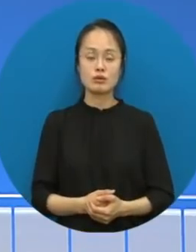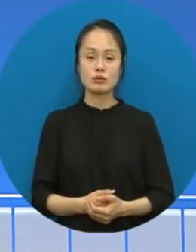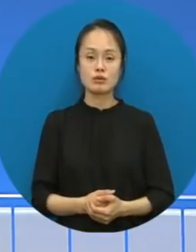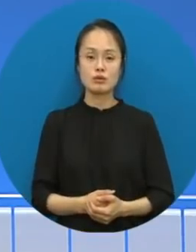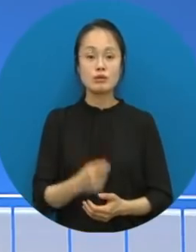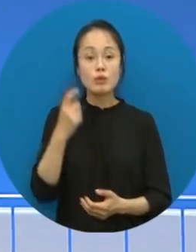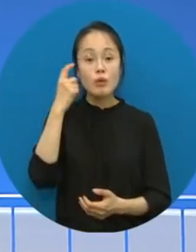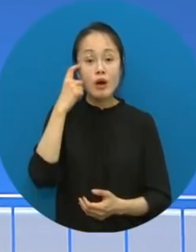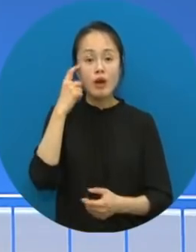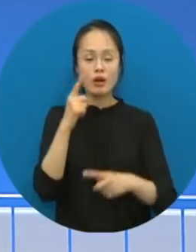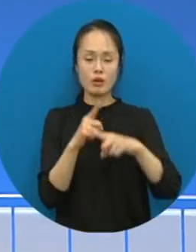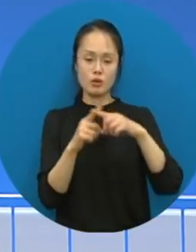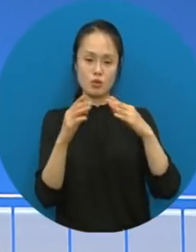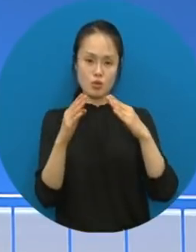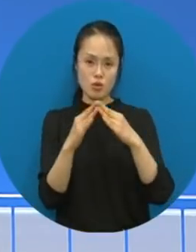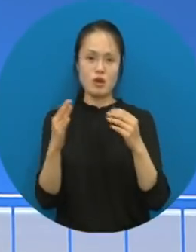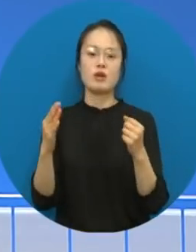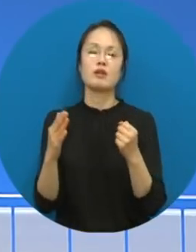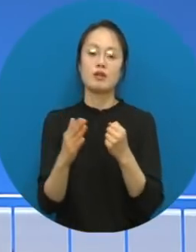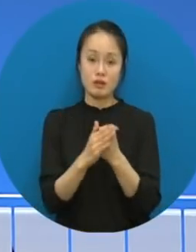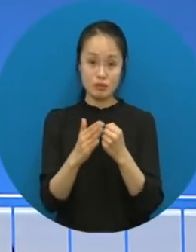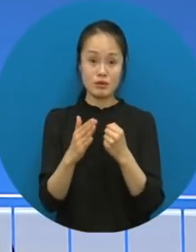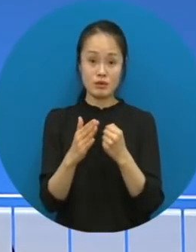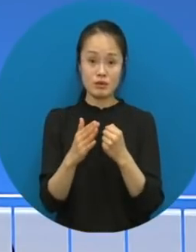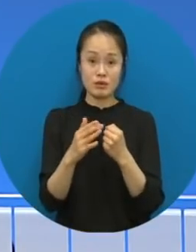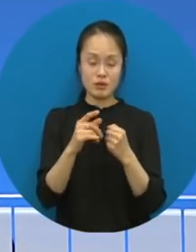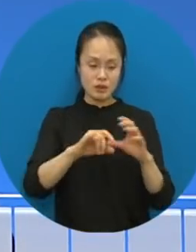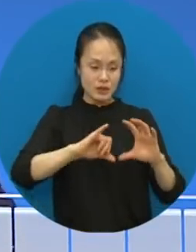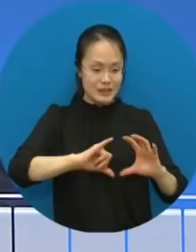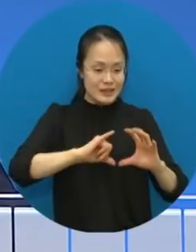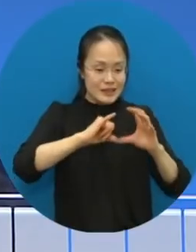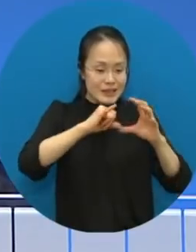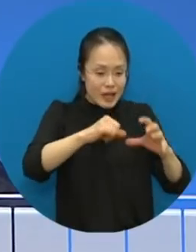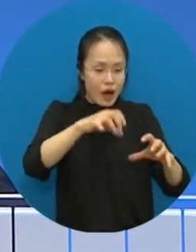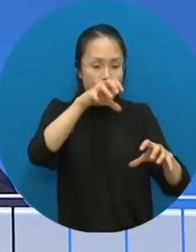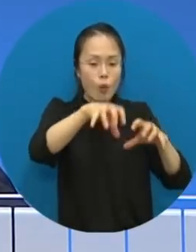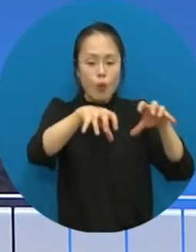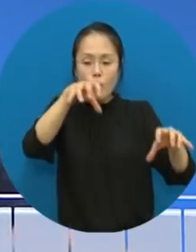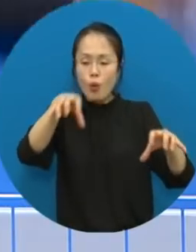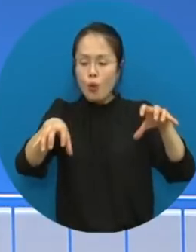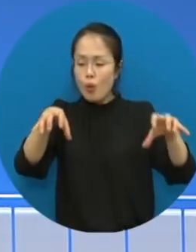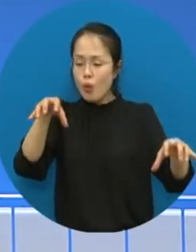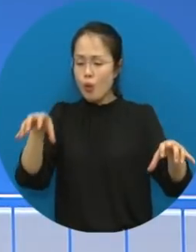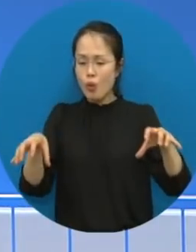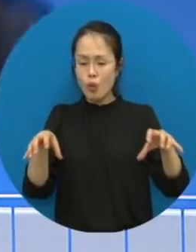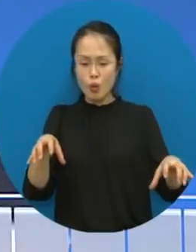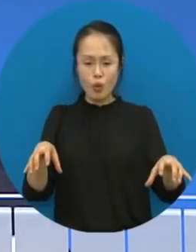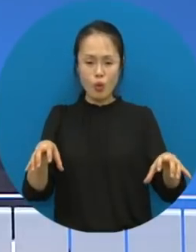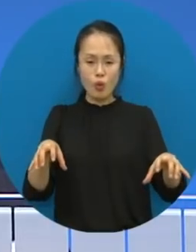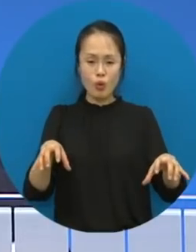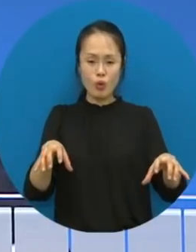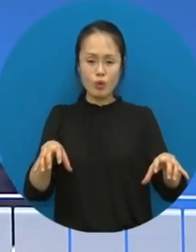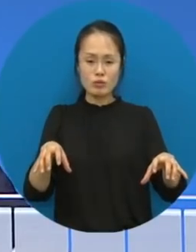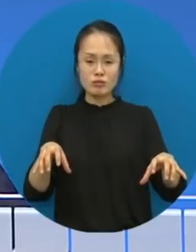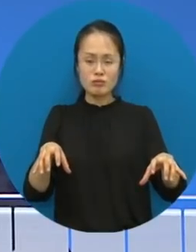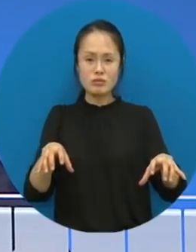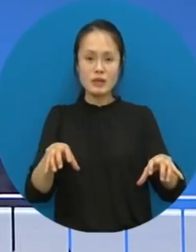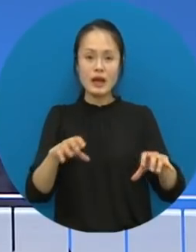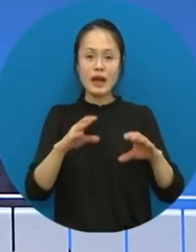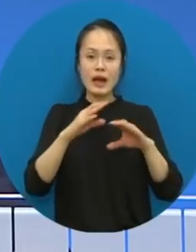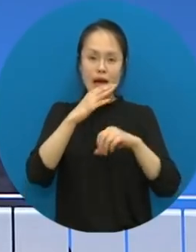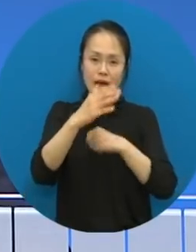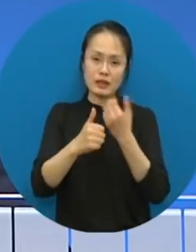바로 이 세상 어느 구석, 어느 도시, 어느 나라에서도 하나님을 갈망하며